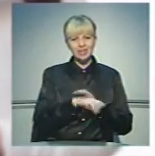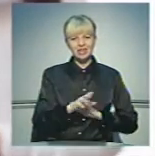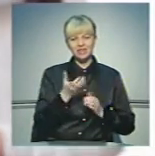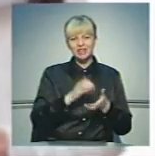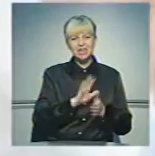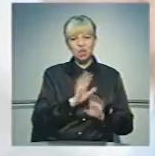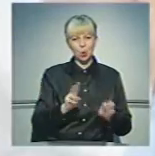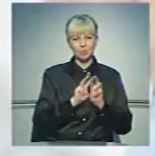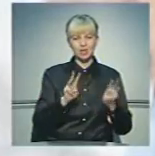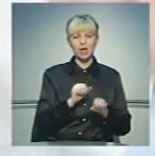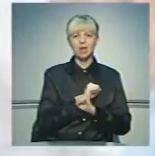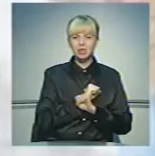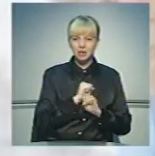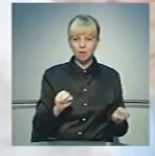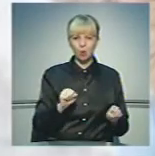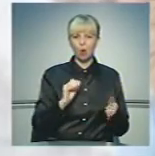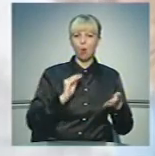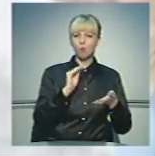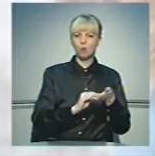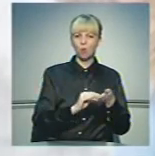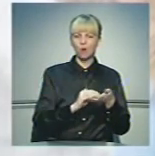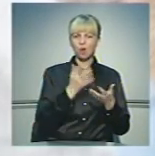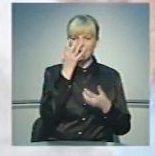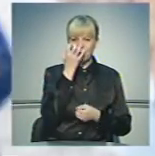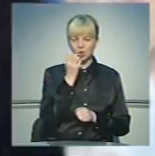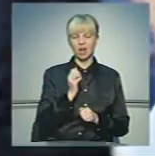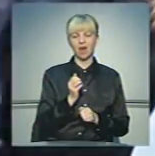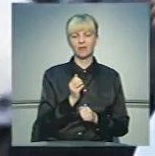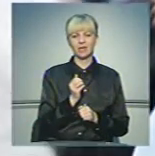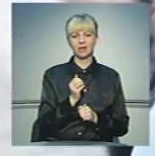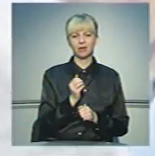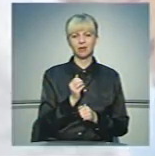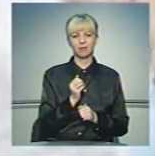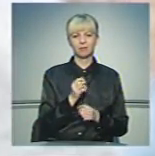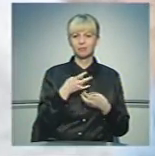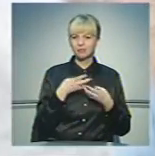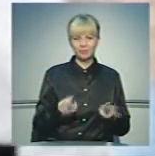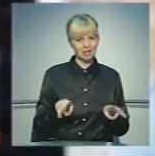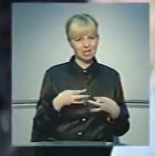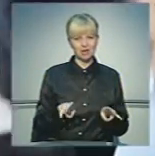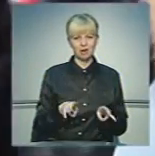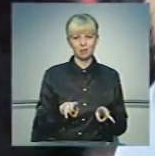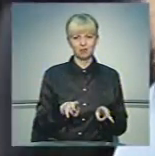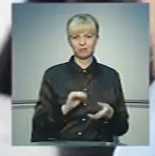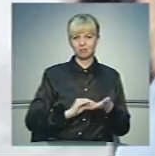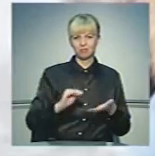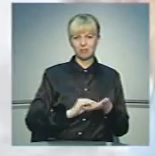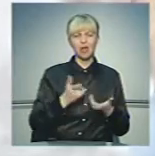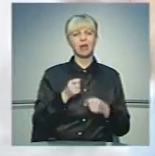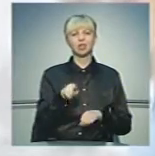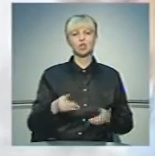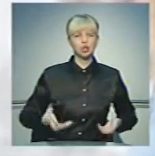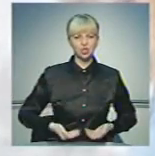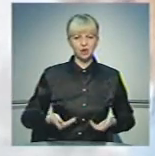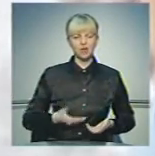незнайомі сайти. Не можна опубліковувати фотографії, не треба писати, де ти